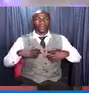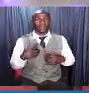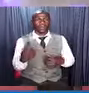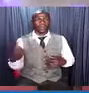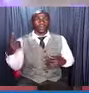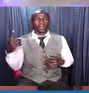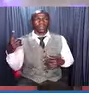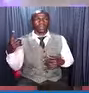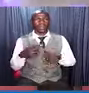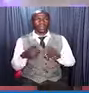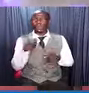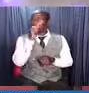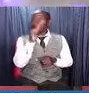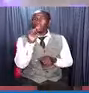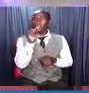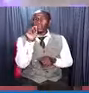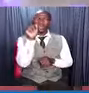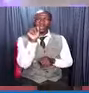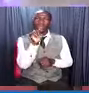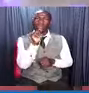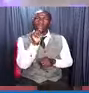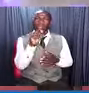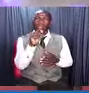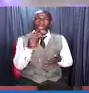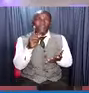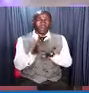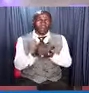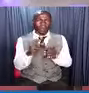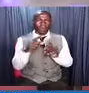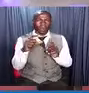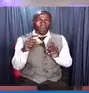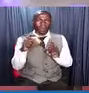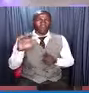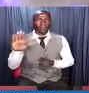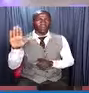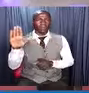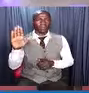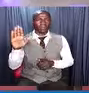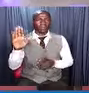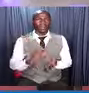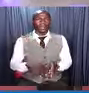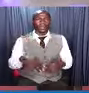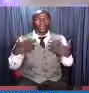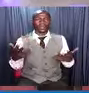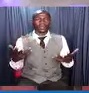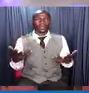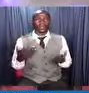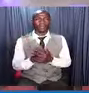everyone's joy. Lakini siri. But. Kushika neno lake. It's upholding his word.